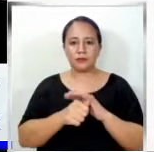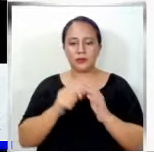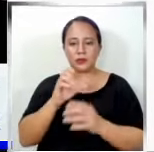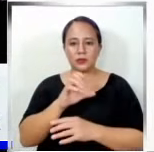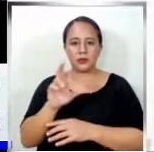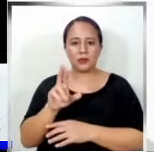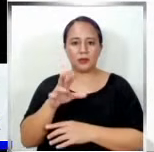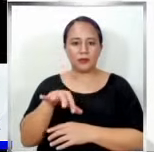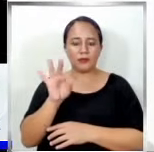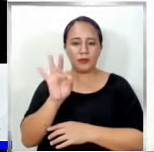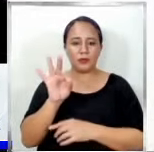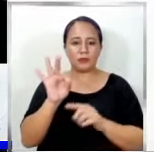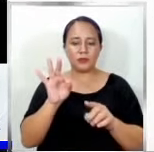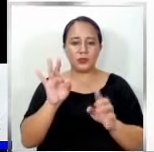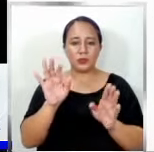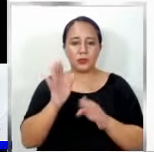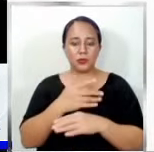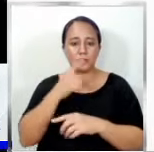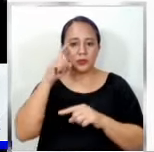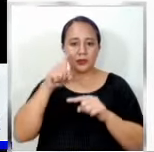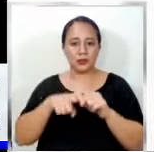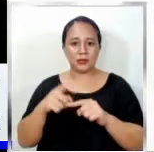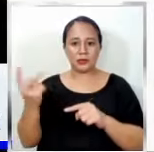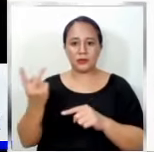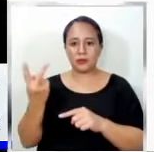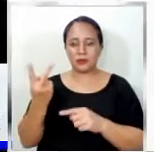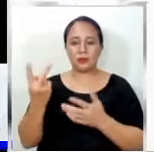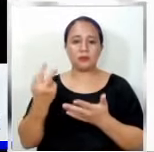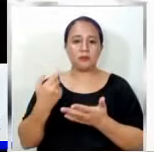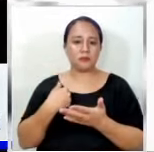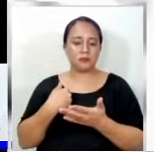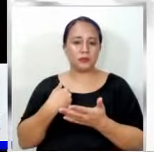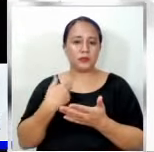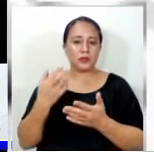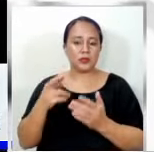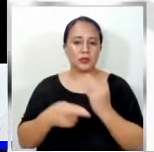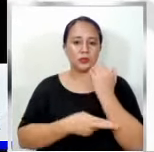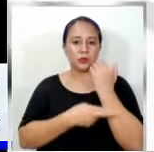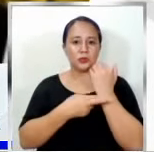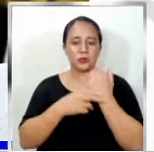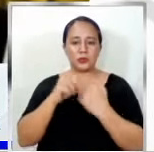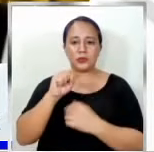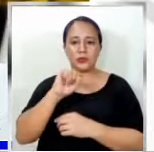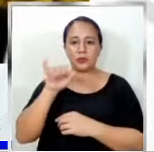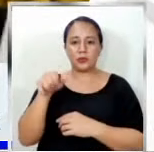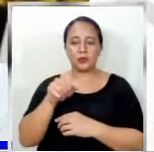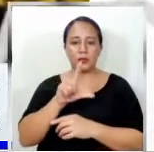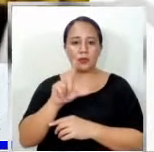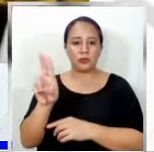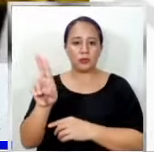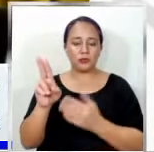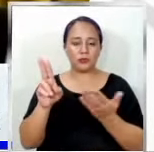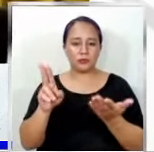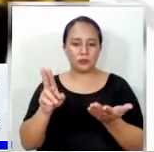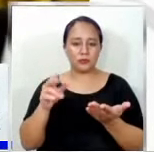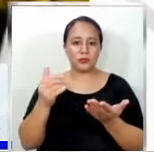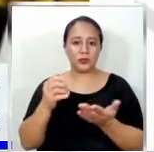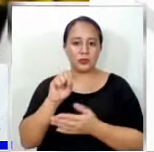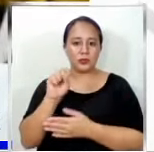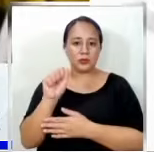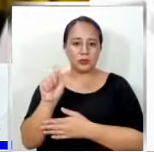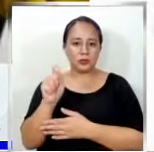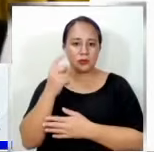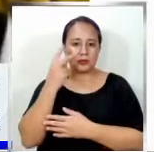Bree sa kwartong inuupahan nila ni Ongpin sa isang resort sa San Juan La Union noong Sabado. Seeing that wound,